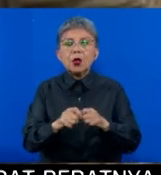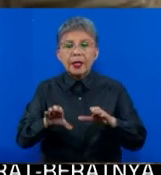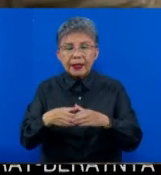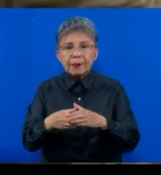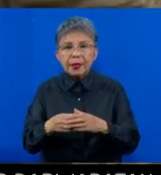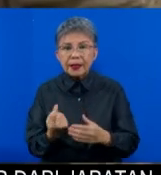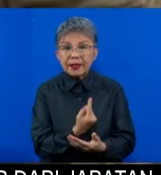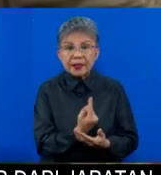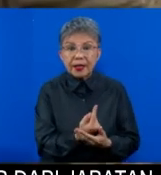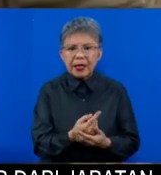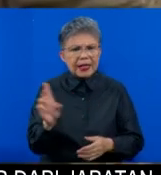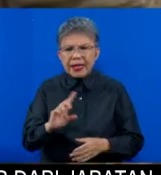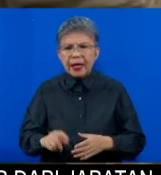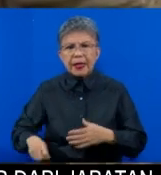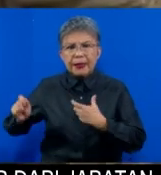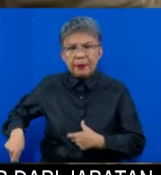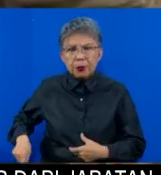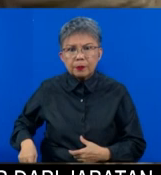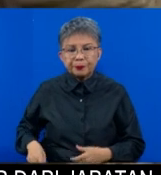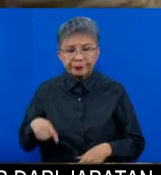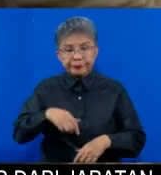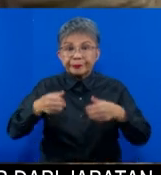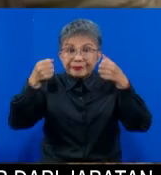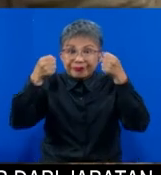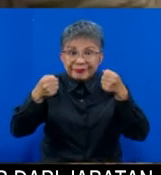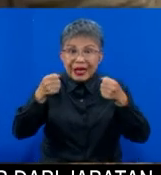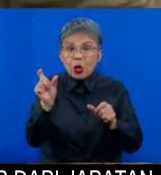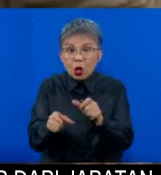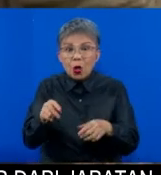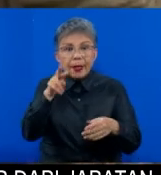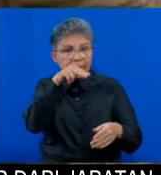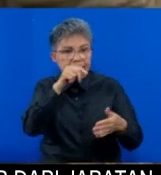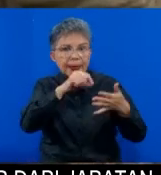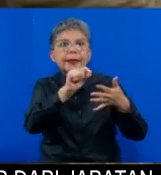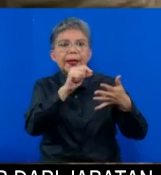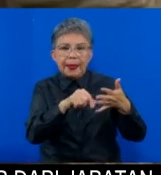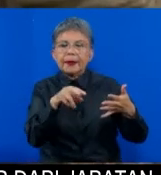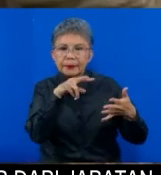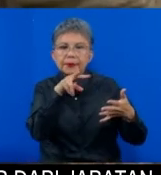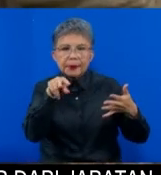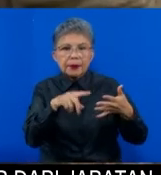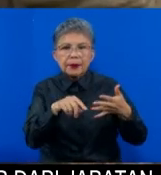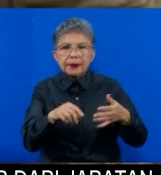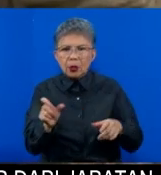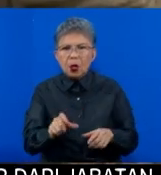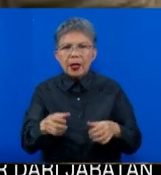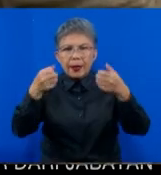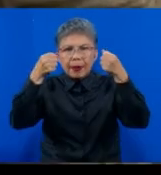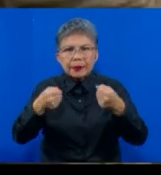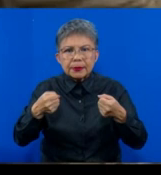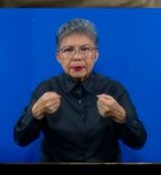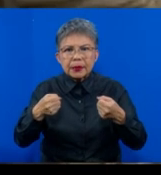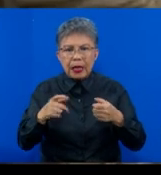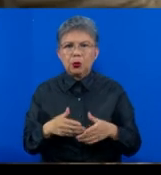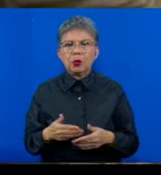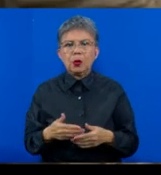independen. Jadi kan di dalam lapas itu ada penilai. Nah, penilai itu juga dari lapas-lapas sendiri gitu. Padahal mestinya kalau mau